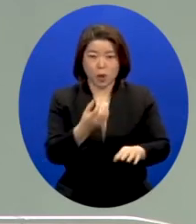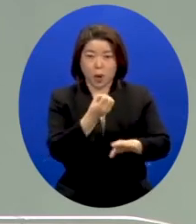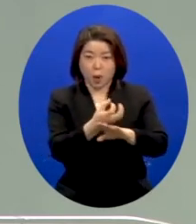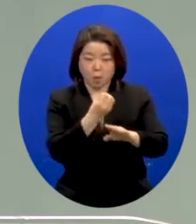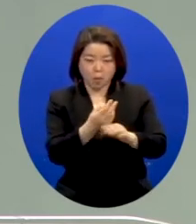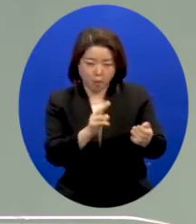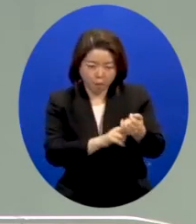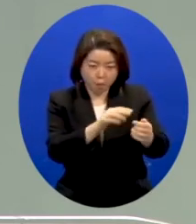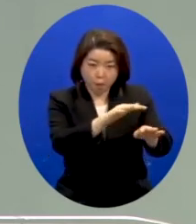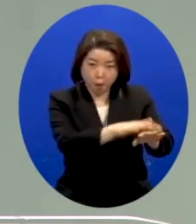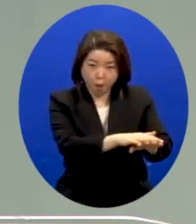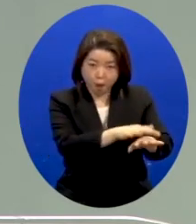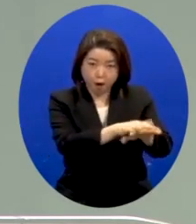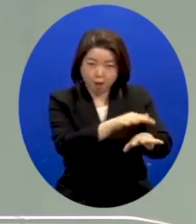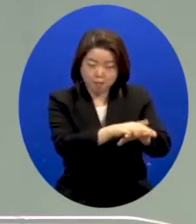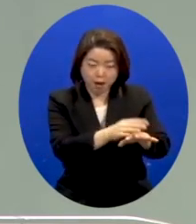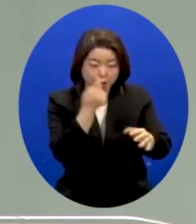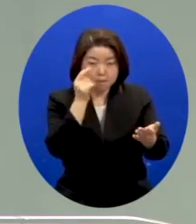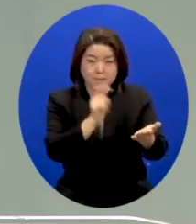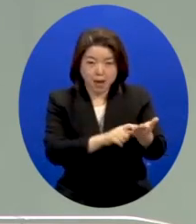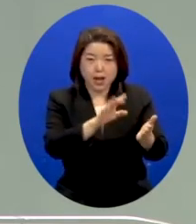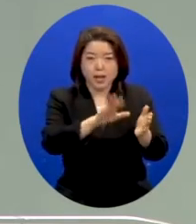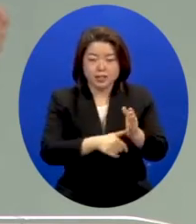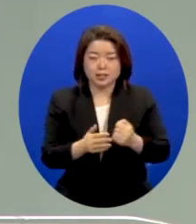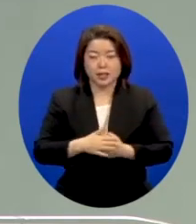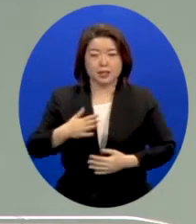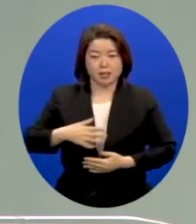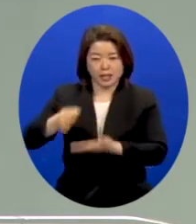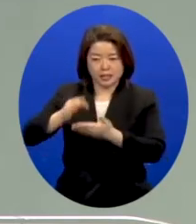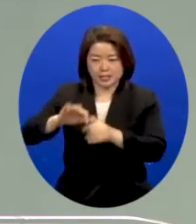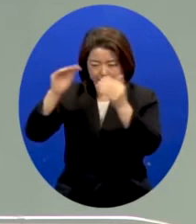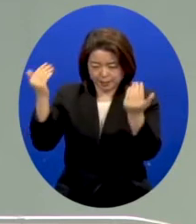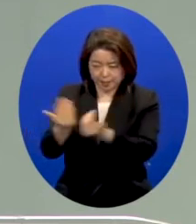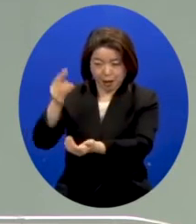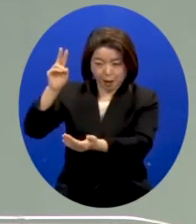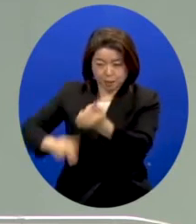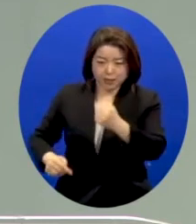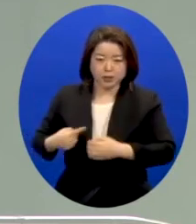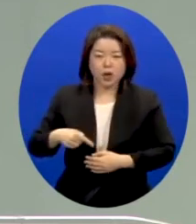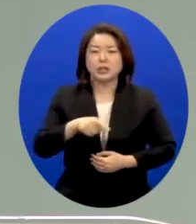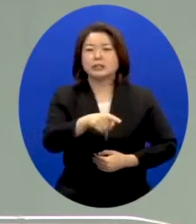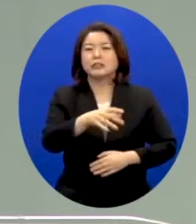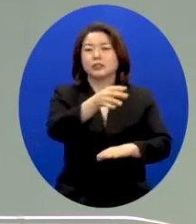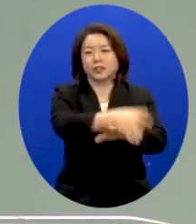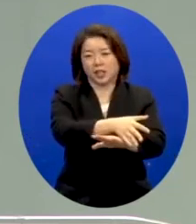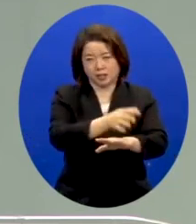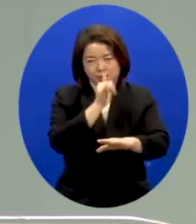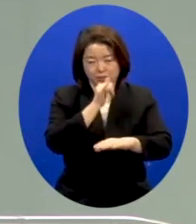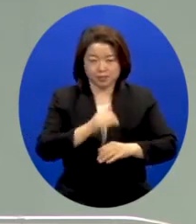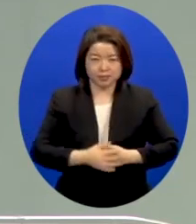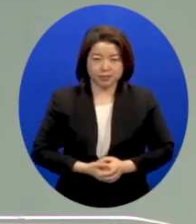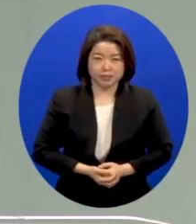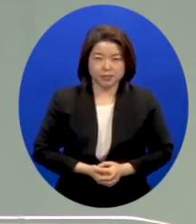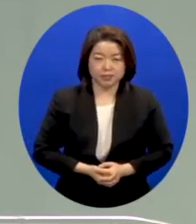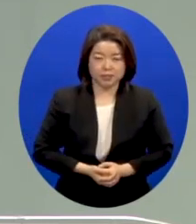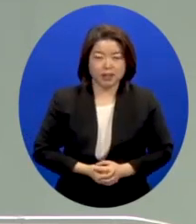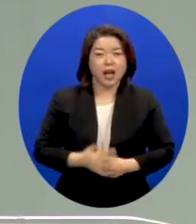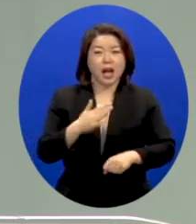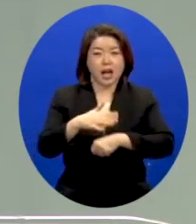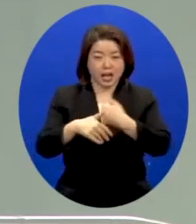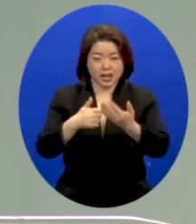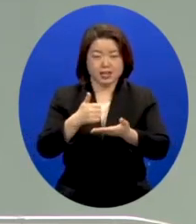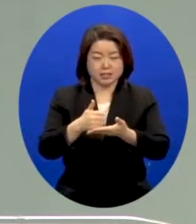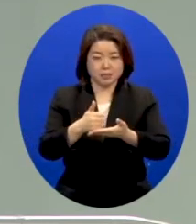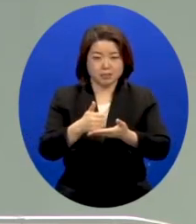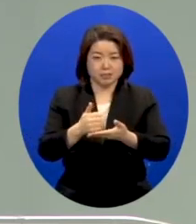땅이 발견되었을 때 자기 재산 다 팔아서 그 땅을 샀다고 하나님께서